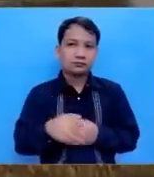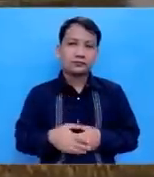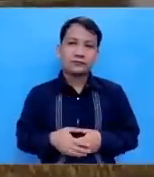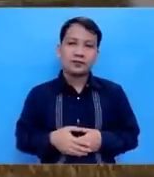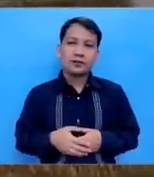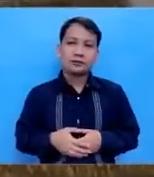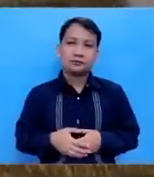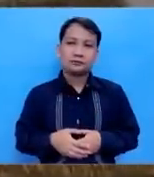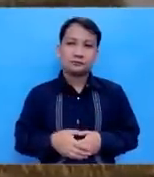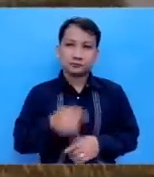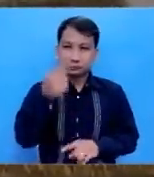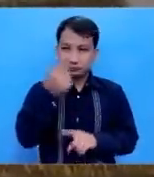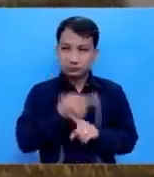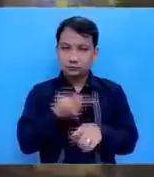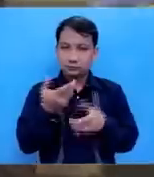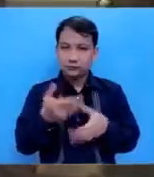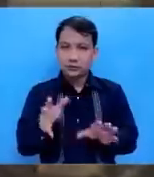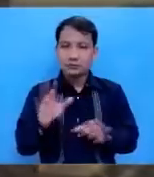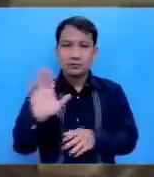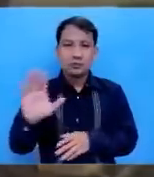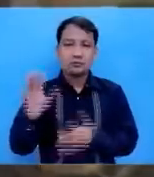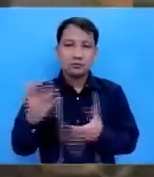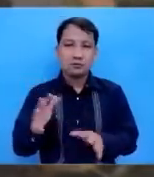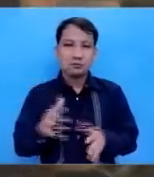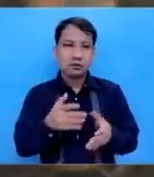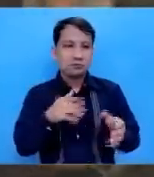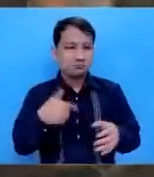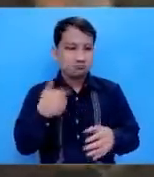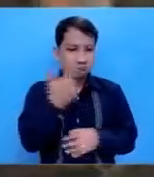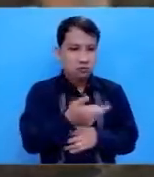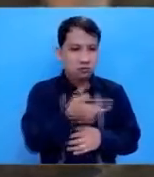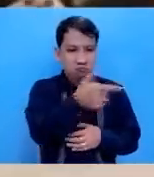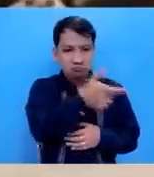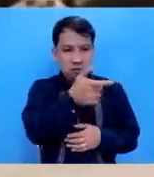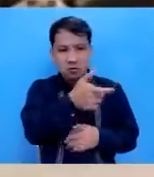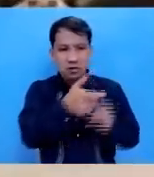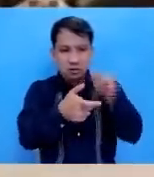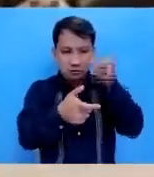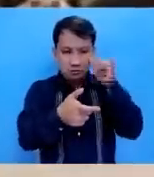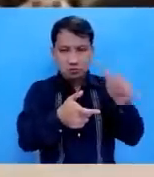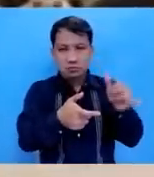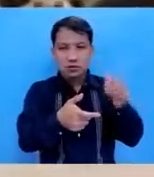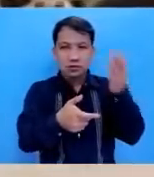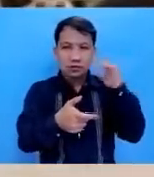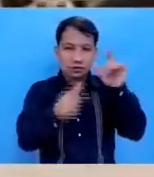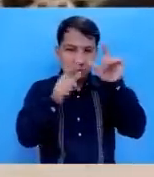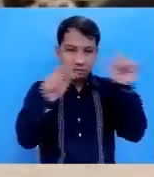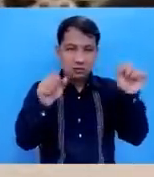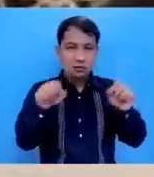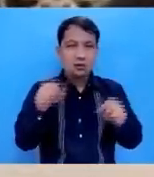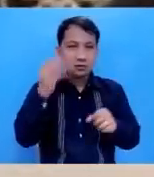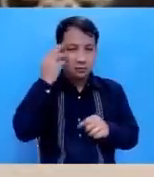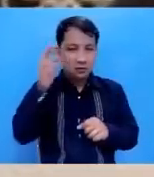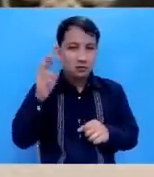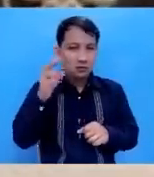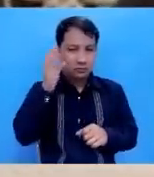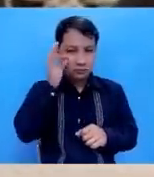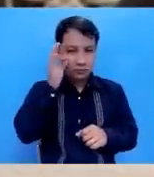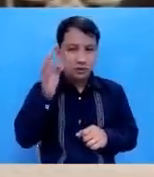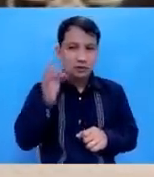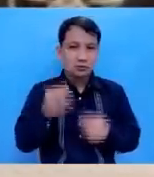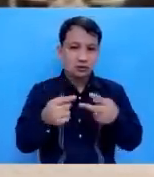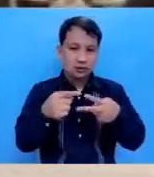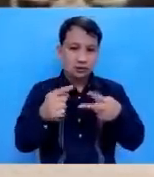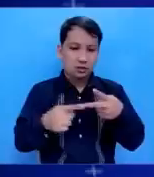Higit isang buwan lang makalipas niyan, pinagbabaril at pinatay ni Yumol si dating Lamitan Basilan Mayor Rosita Forigay at dalawa